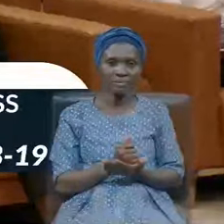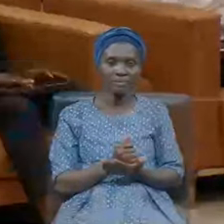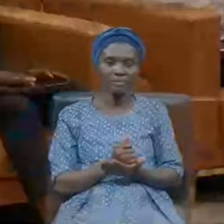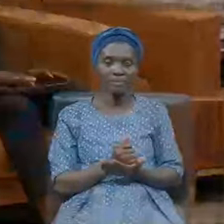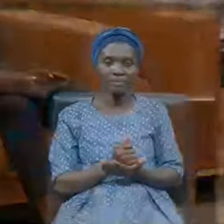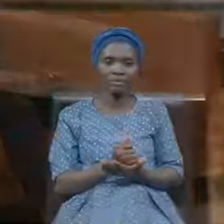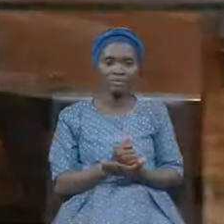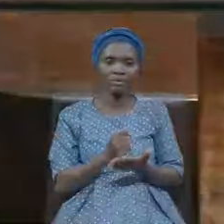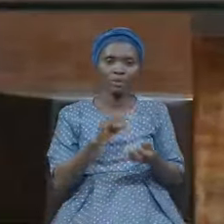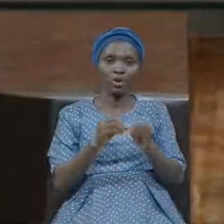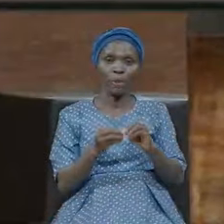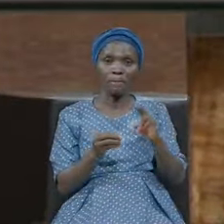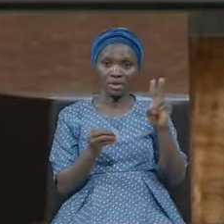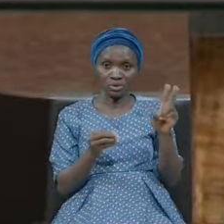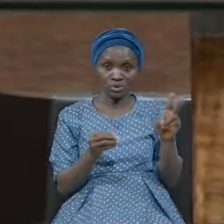Avant la deuxième partie ici,